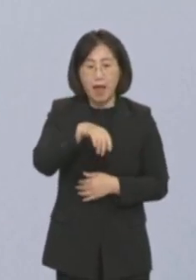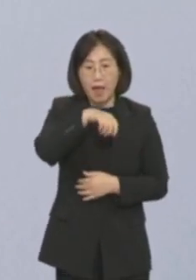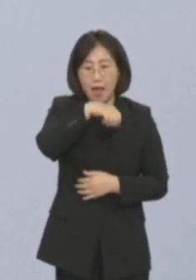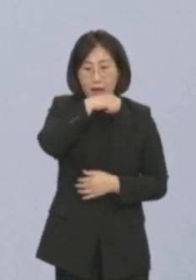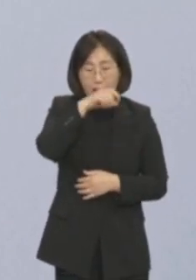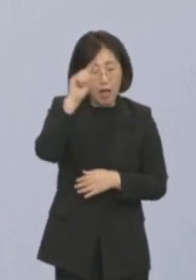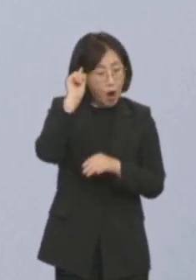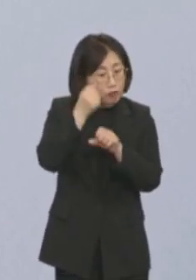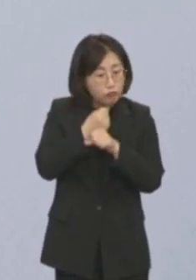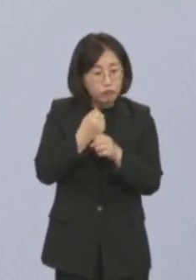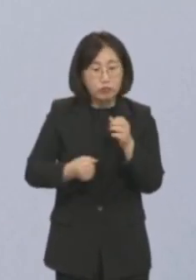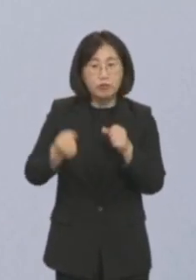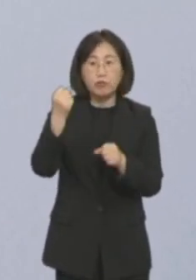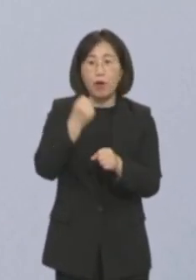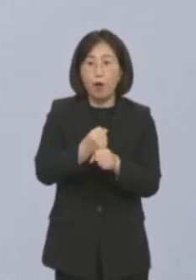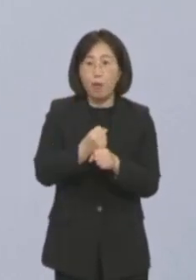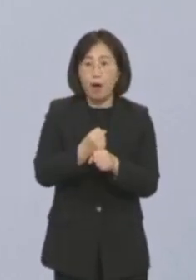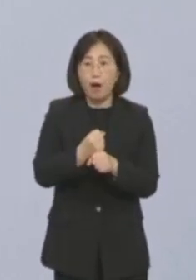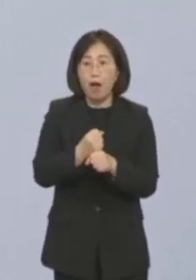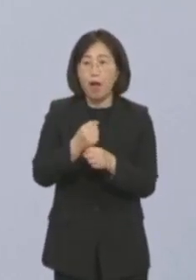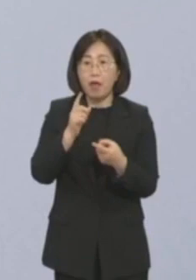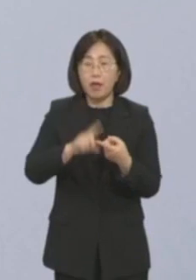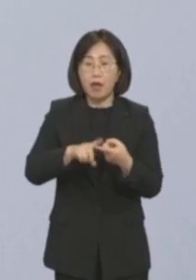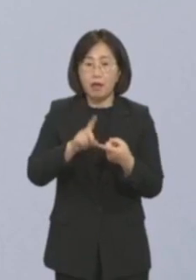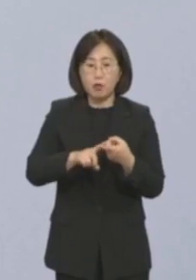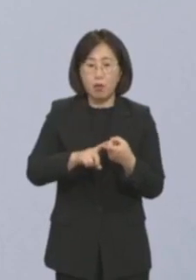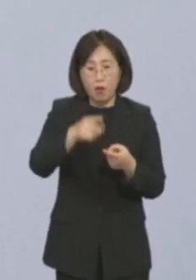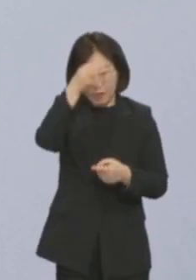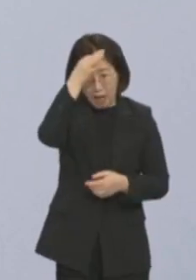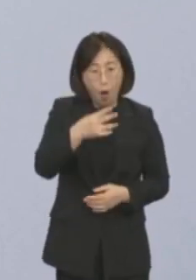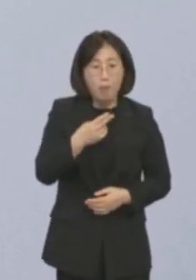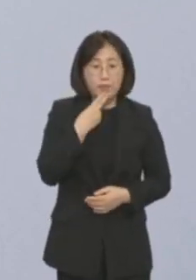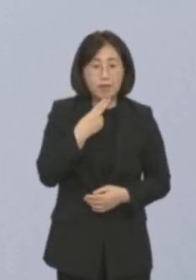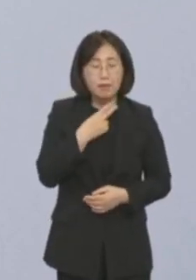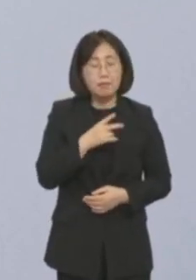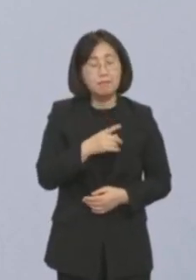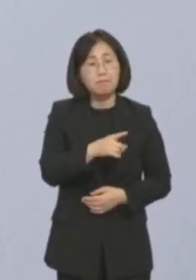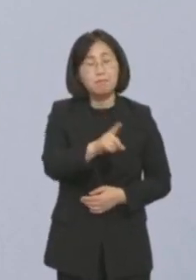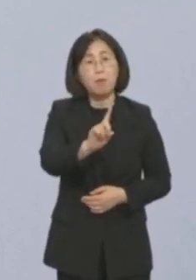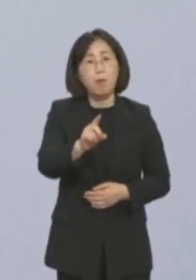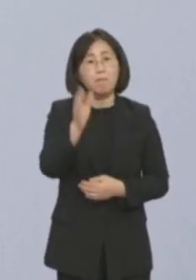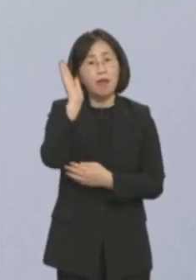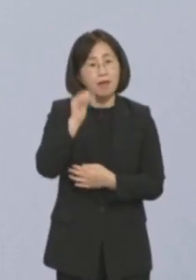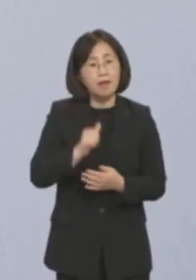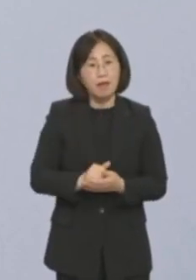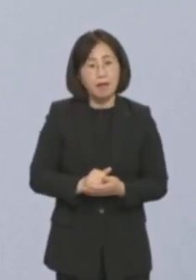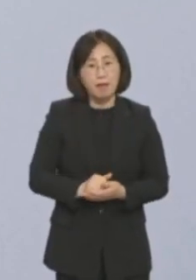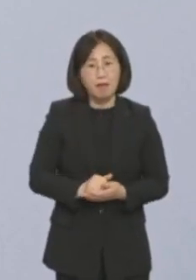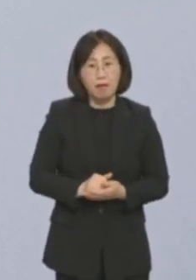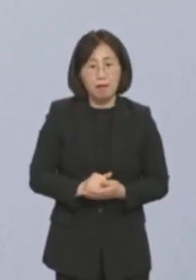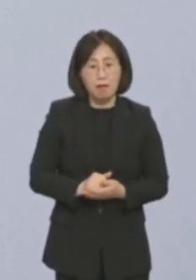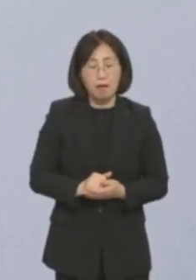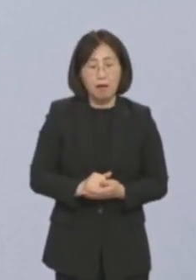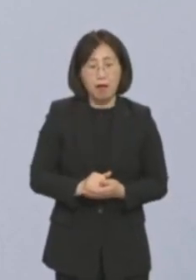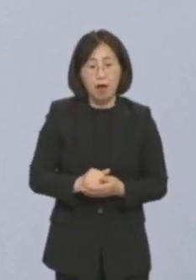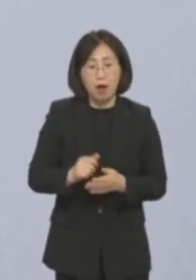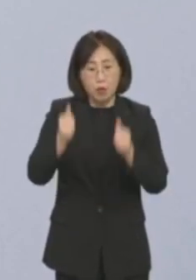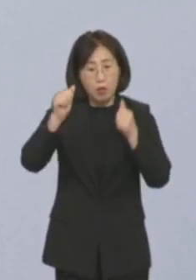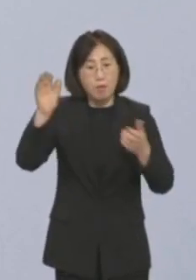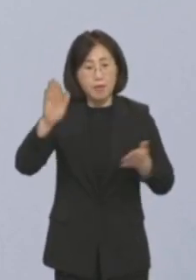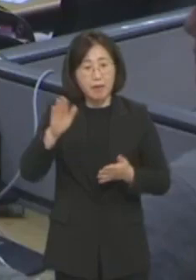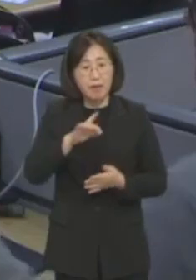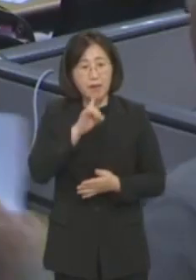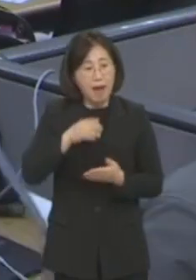과학기술의 미래를 운운할 수 있는지 정말 분노하지 않을 수 없고요. 심지어는 R&D 예산 삭감을 규탄하는 정당한 졸업생들의 목소리를 막을 수